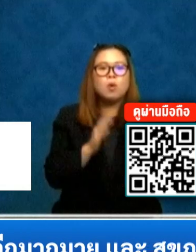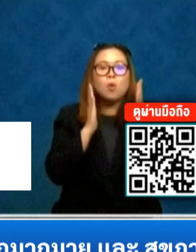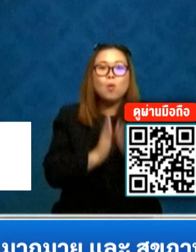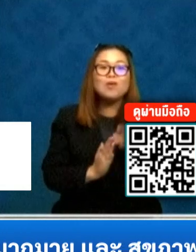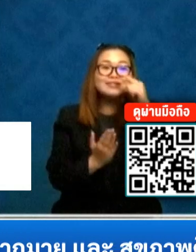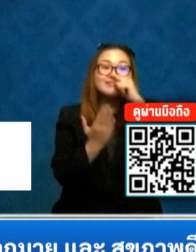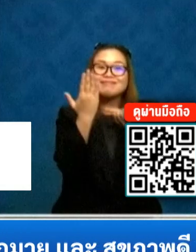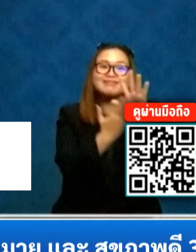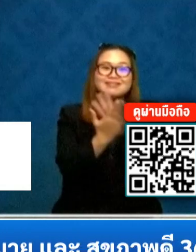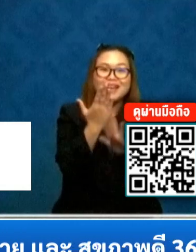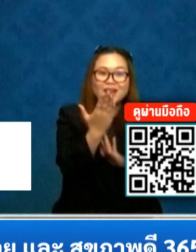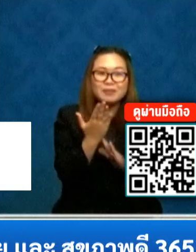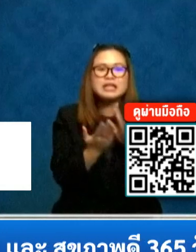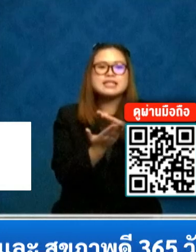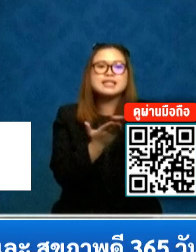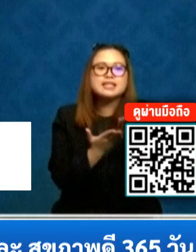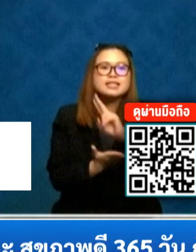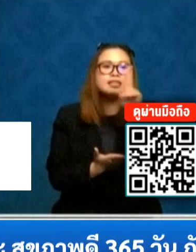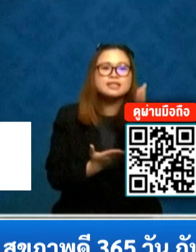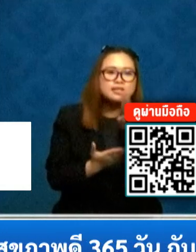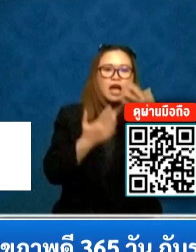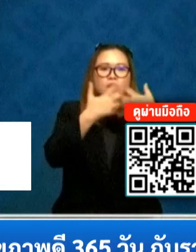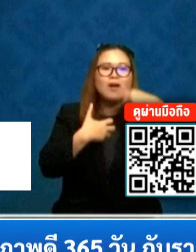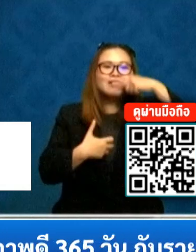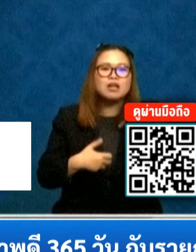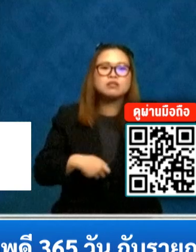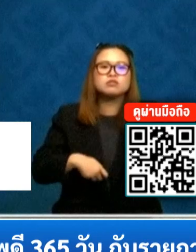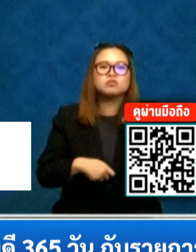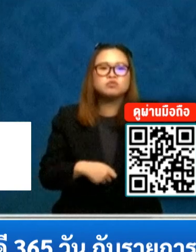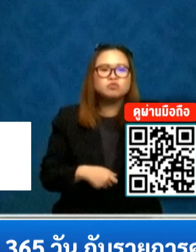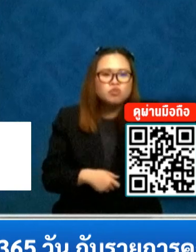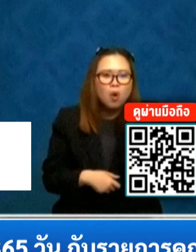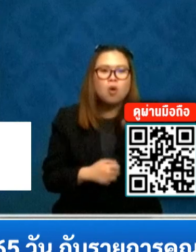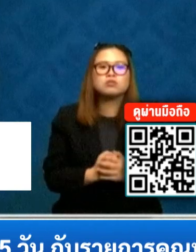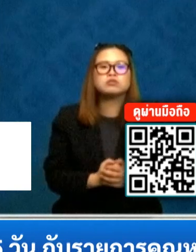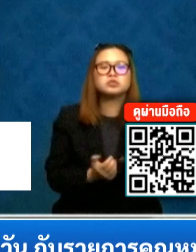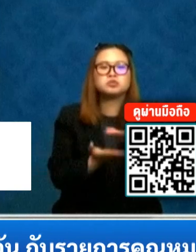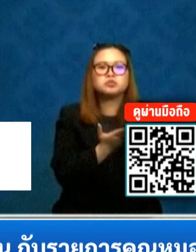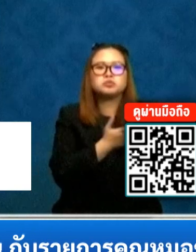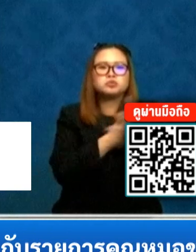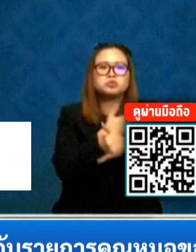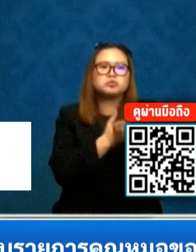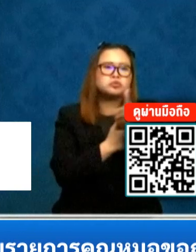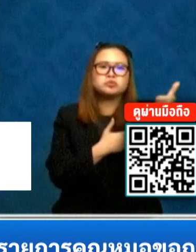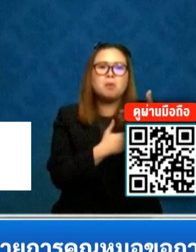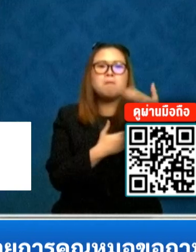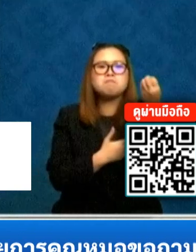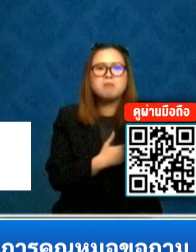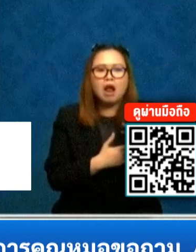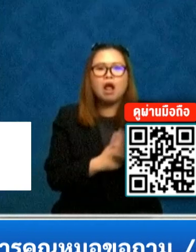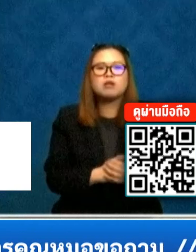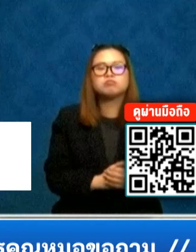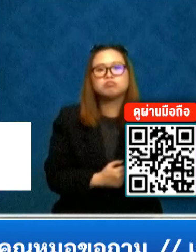จนี้เริ่มตั้งแต่ปลายปีนี้แหละครับจะหมุนเร็วไปเรื่อยๆจนกระทั่งสุดท้ายถ้าแย่ก็หยุดจะหยุดการล